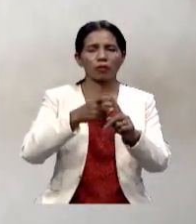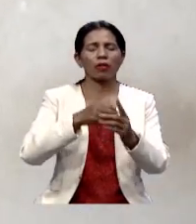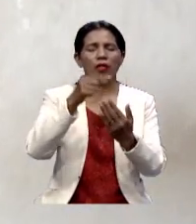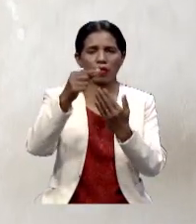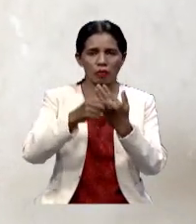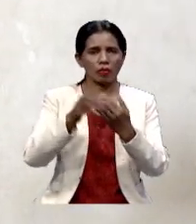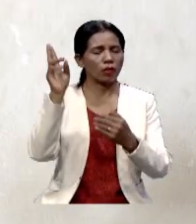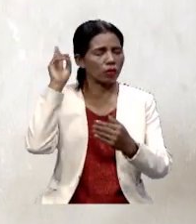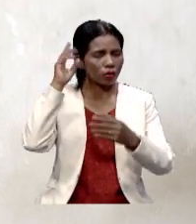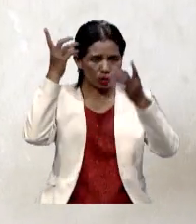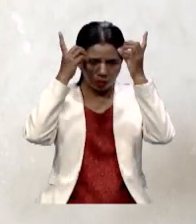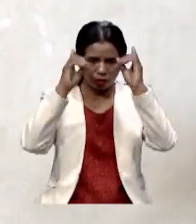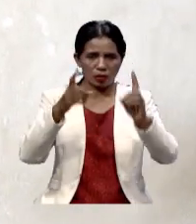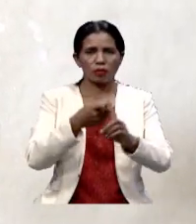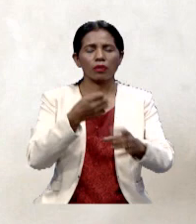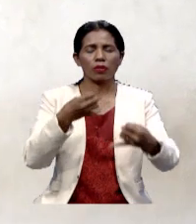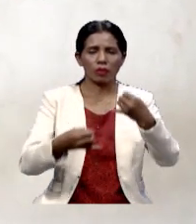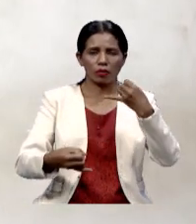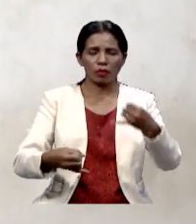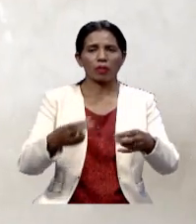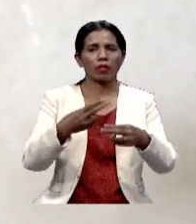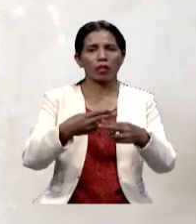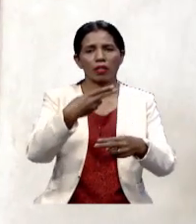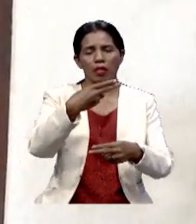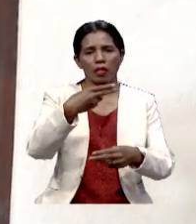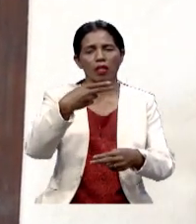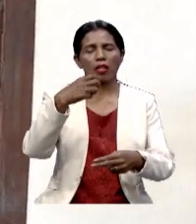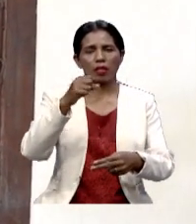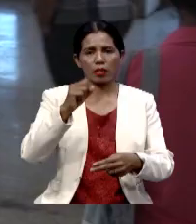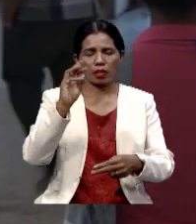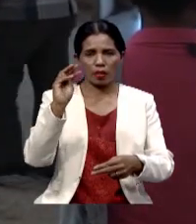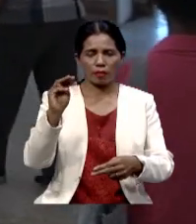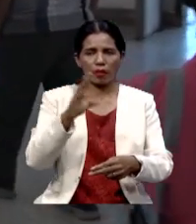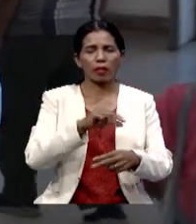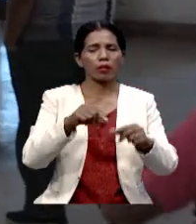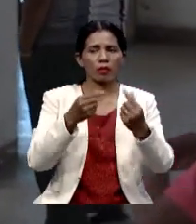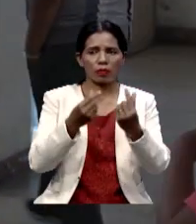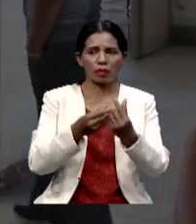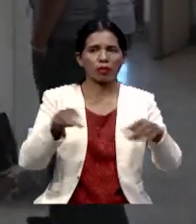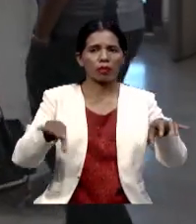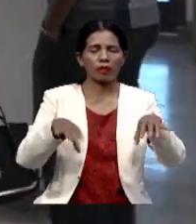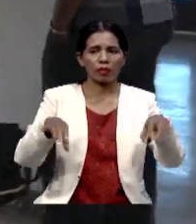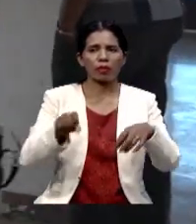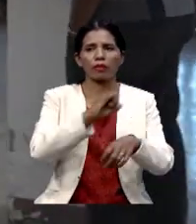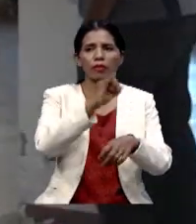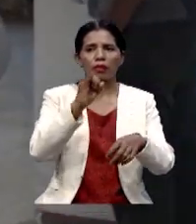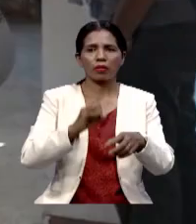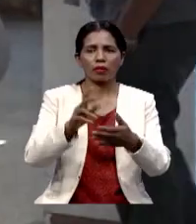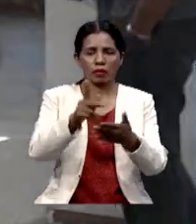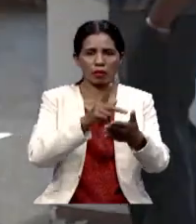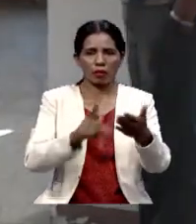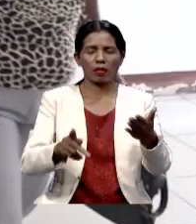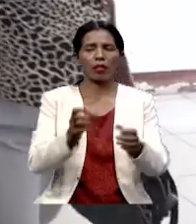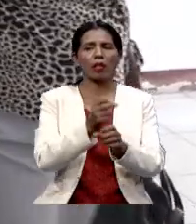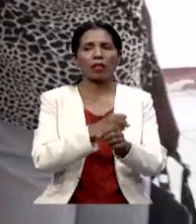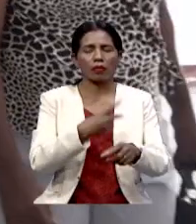dirona decisão juiz juiz ba arguido HSM. Finalmente, a equipa conjunta Serviço de Investigação Criminal nebe hala